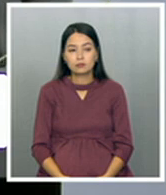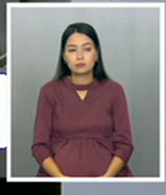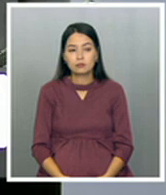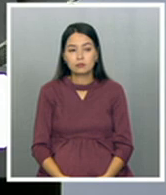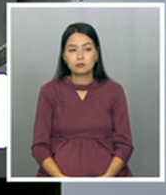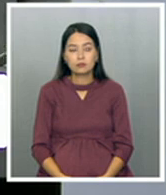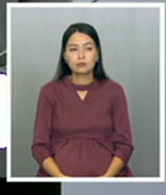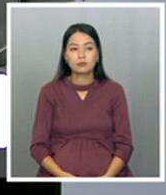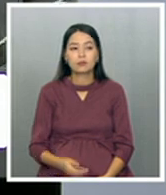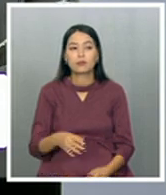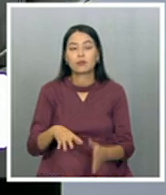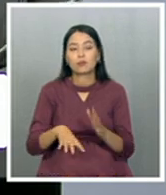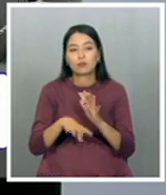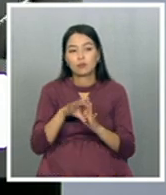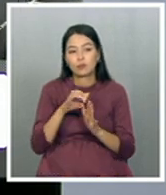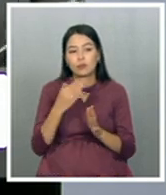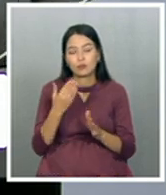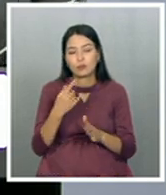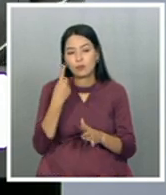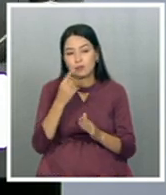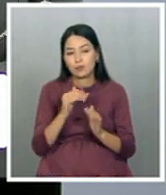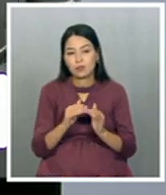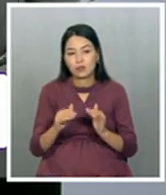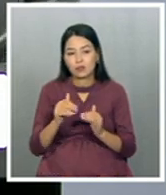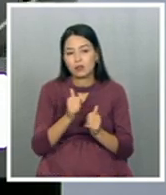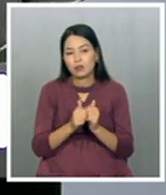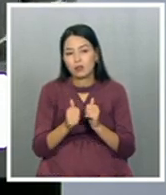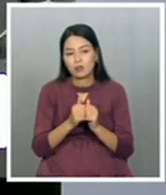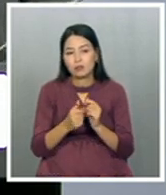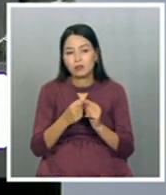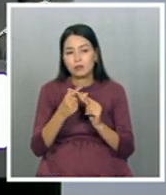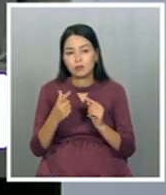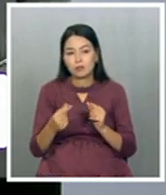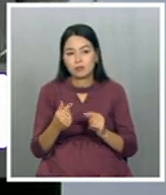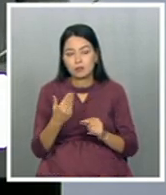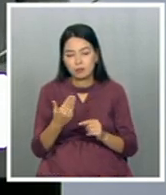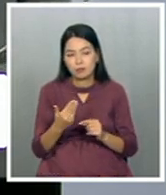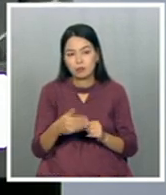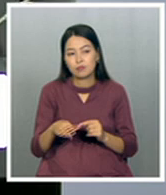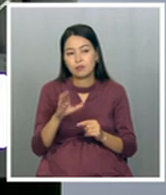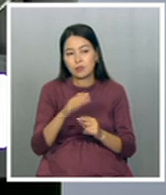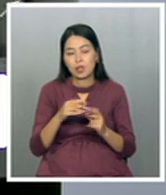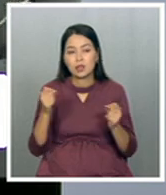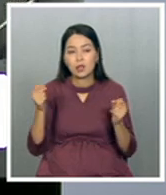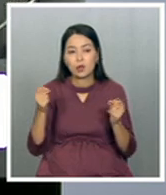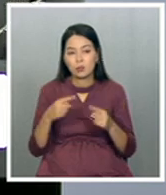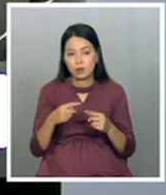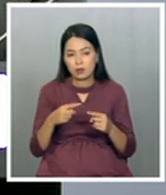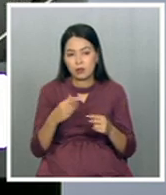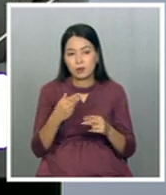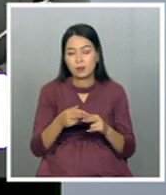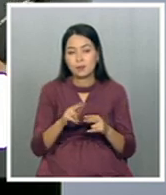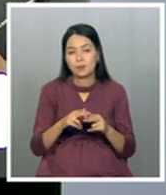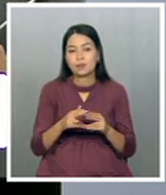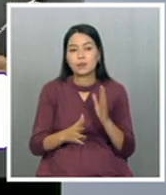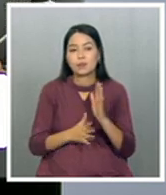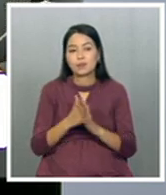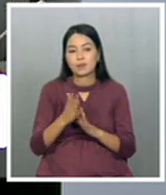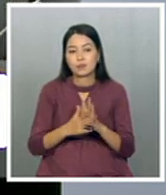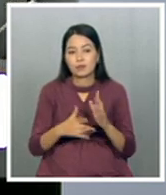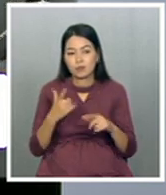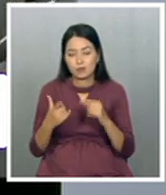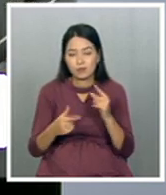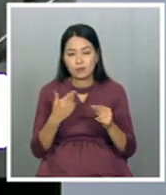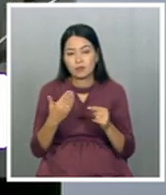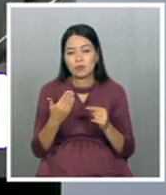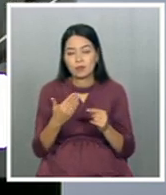Буланатын беттің ауданы жалпы жапырақ тақтасының ауданына тікелей тәуелді. Жалпы өсімдіктерде жапырақтардың